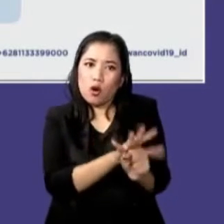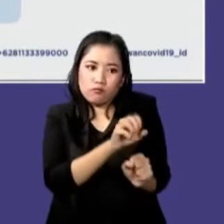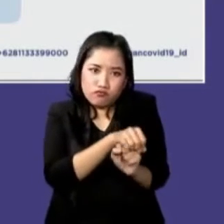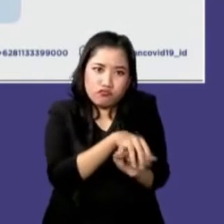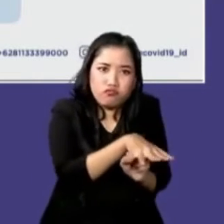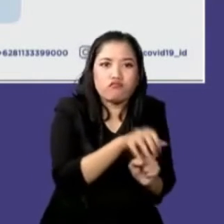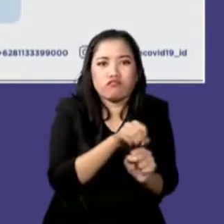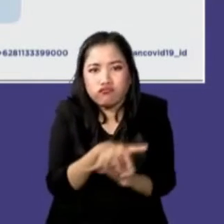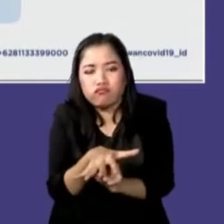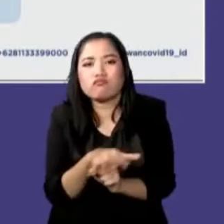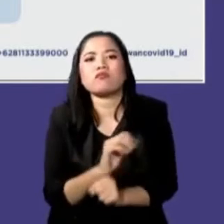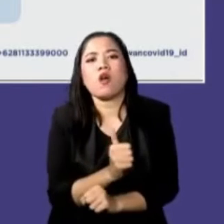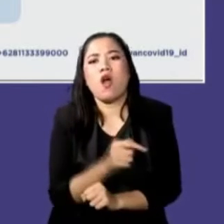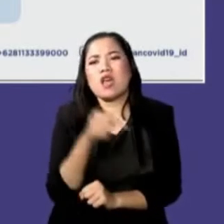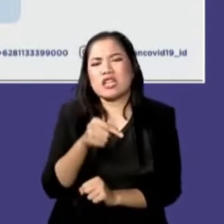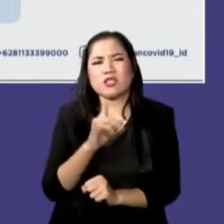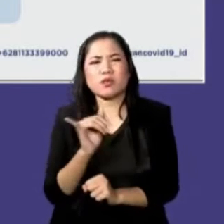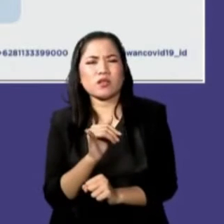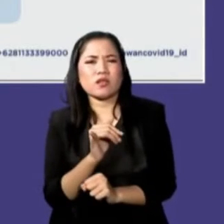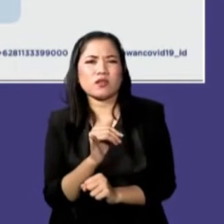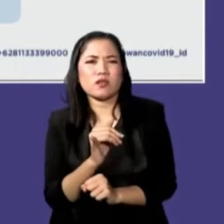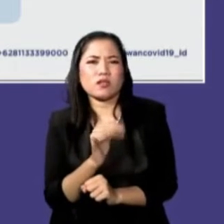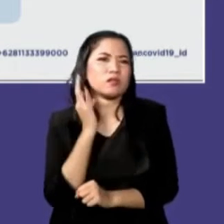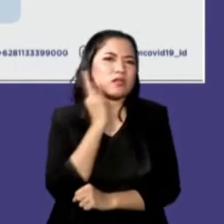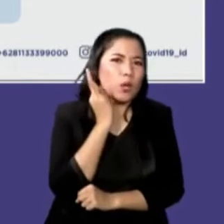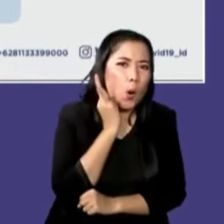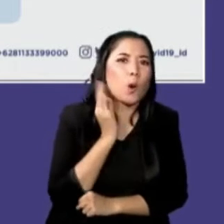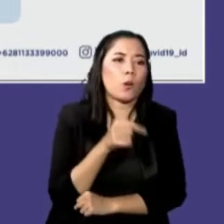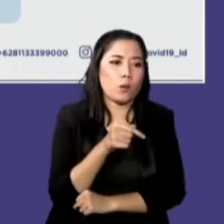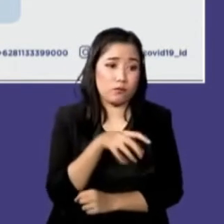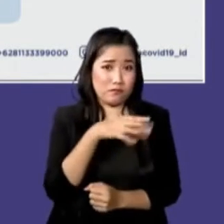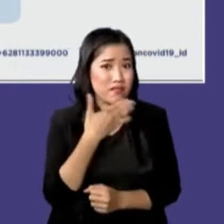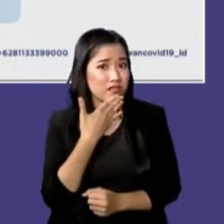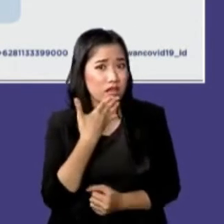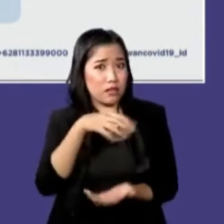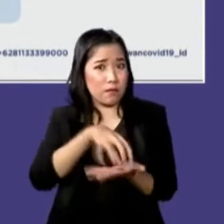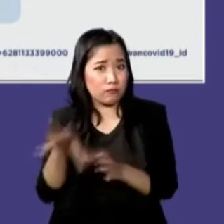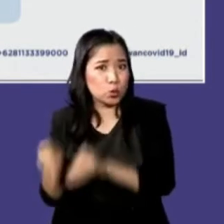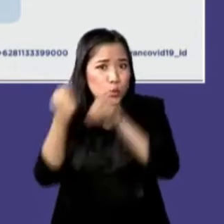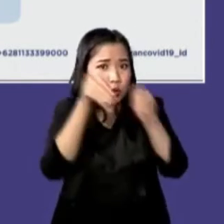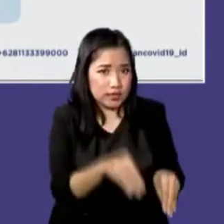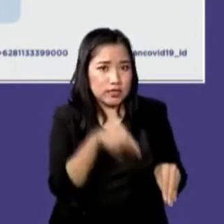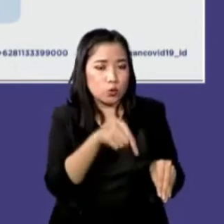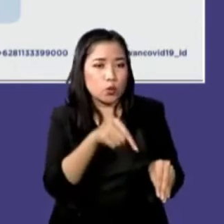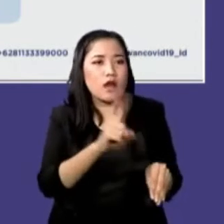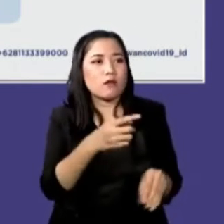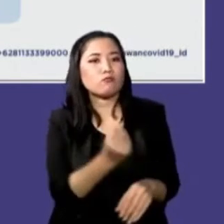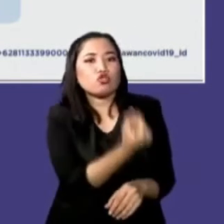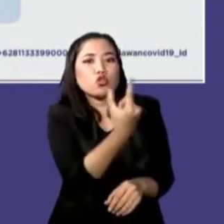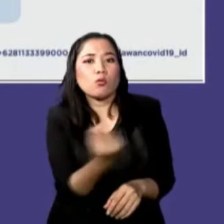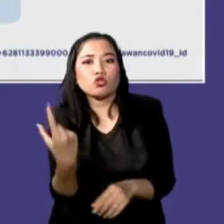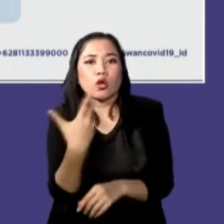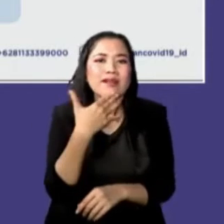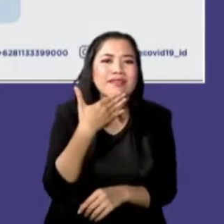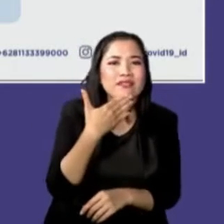corona. Ancaman ini menjadi beban ganda, di mana umumnya di pengungsian akan meningkat kemunculan